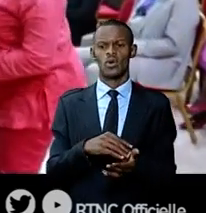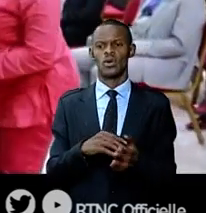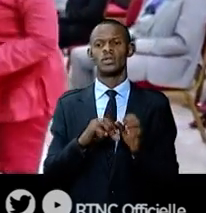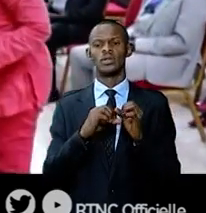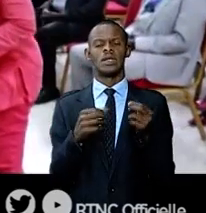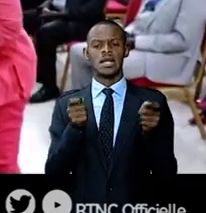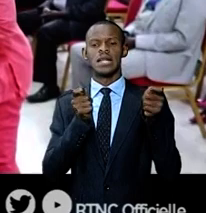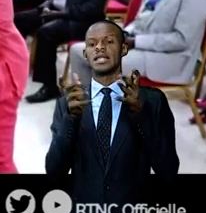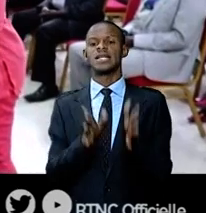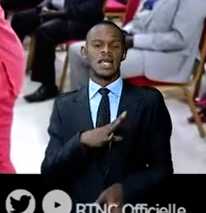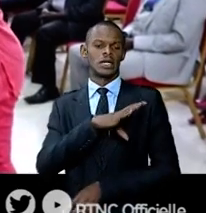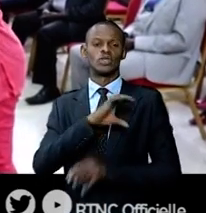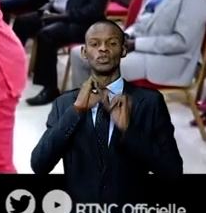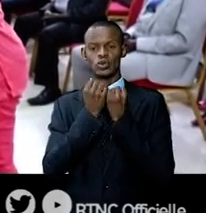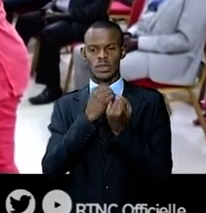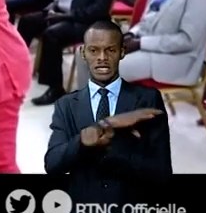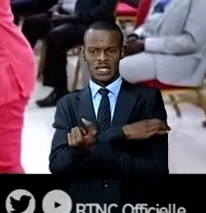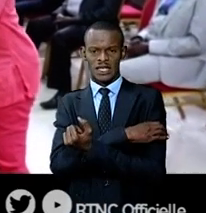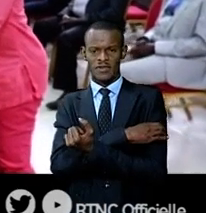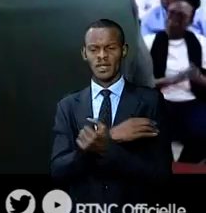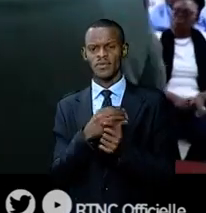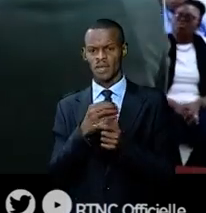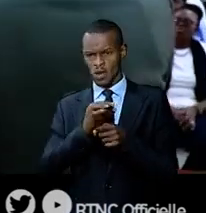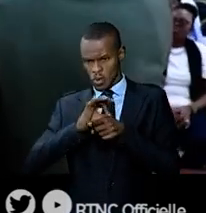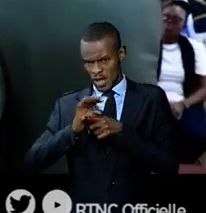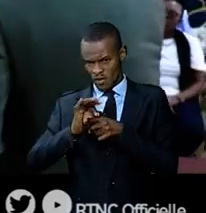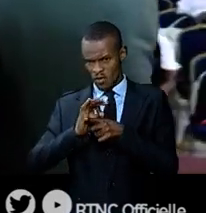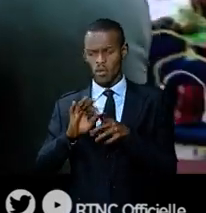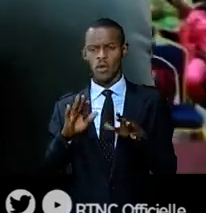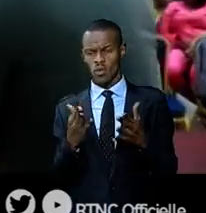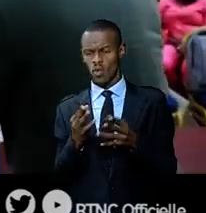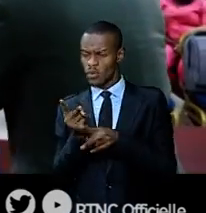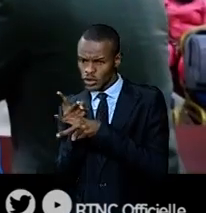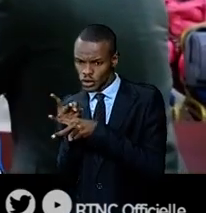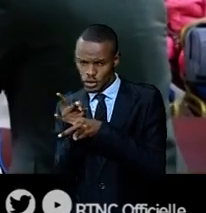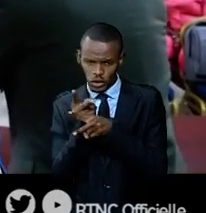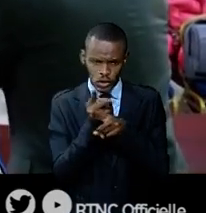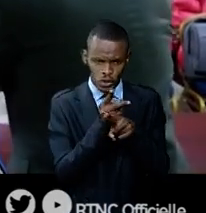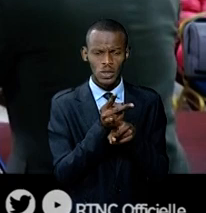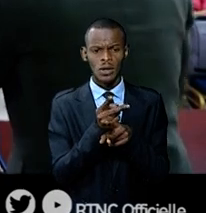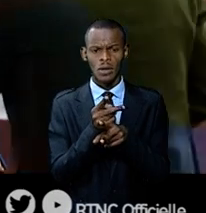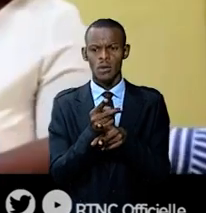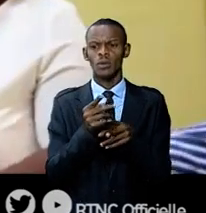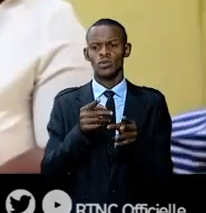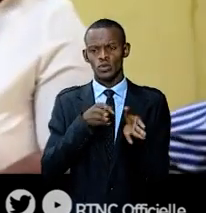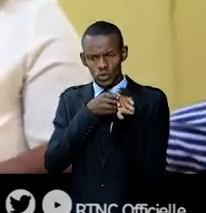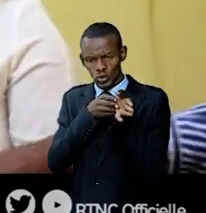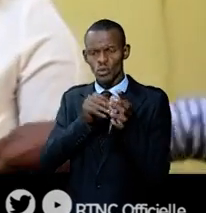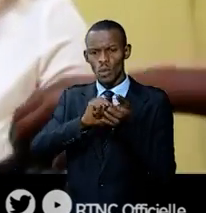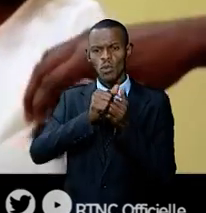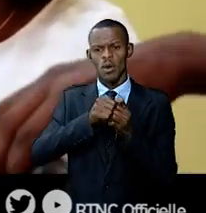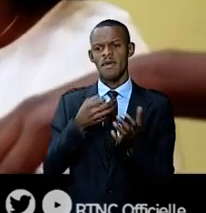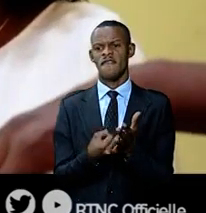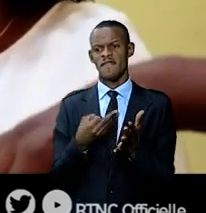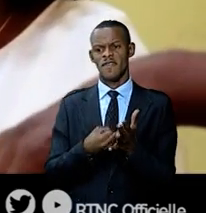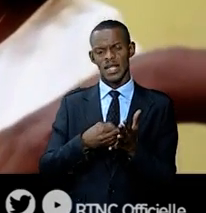de bénéficier d'une formation sur les monitorings de la politique financière et du processus budgétaire